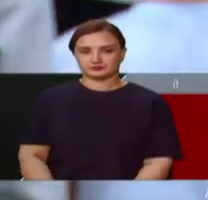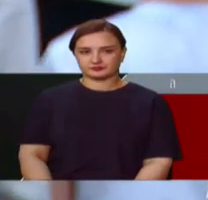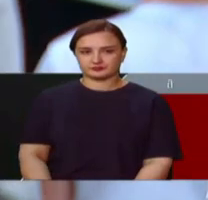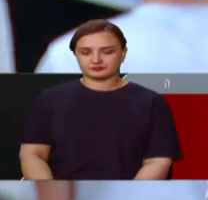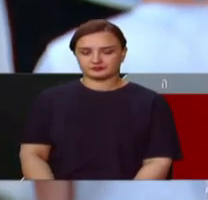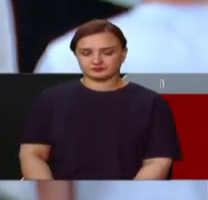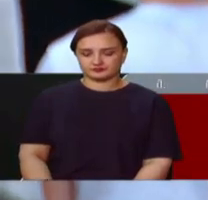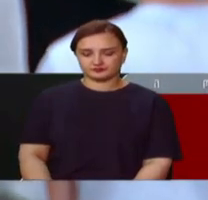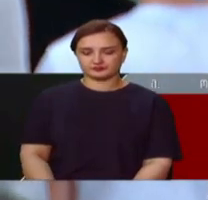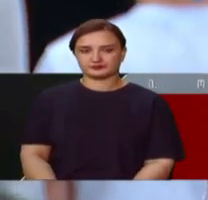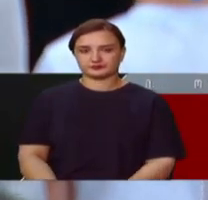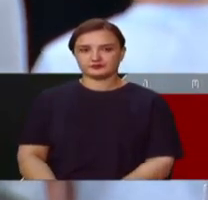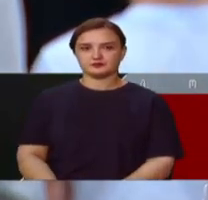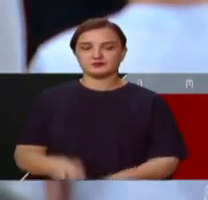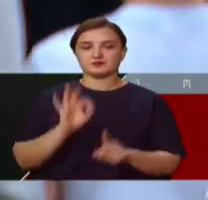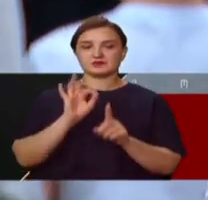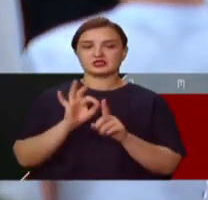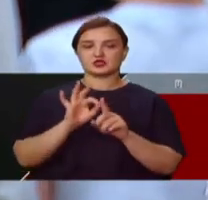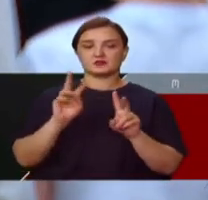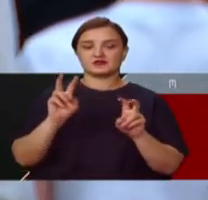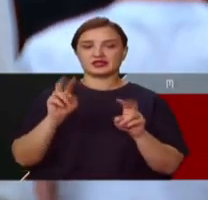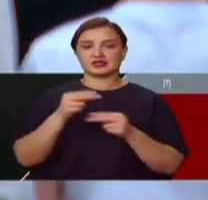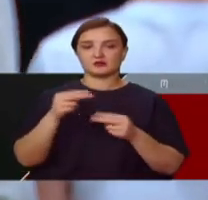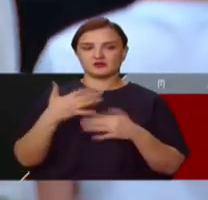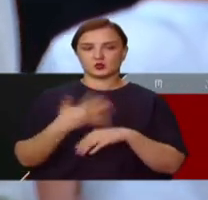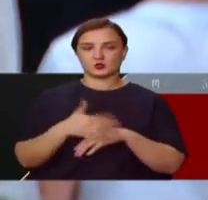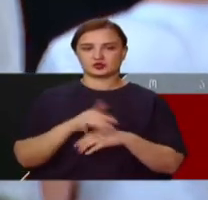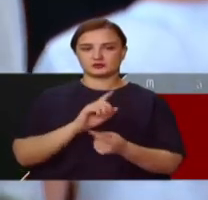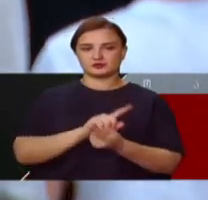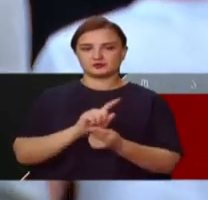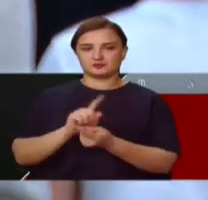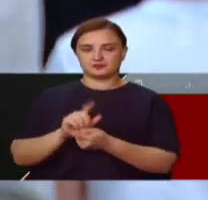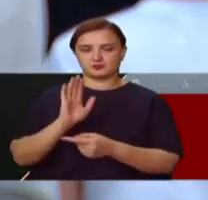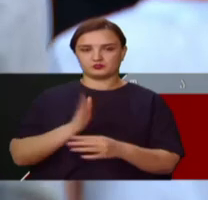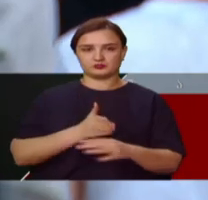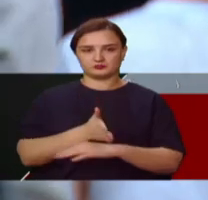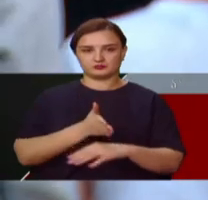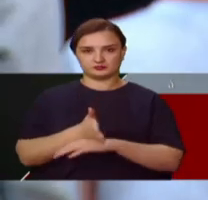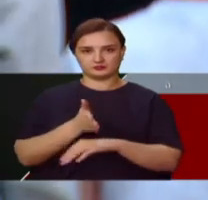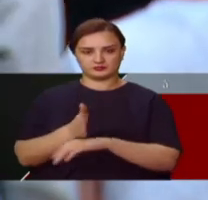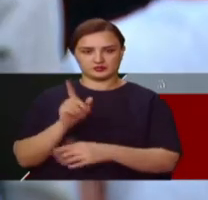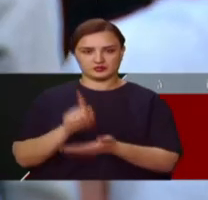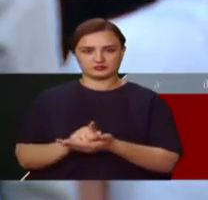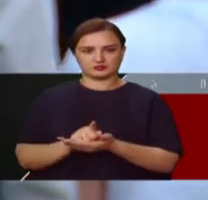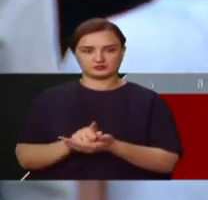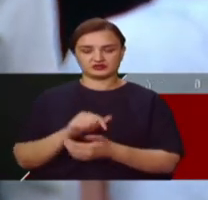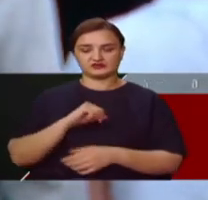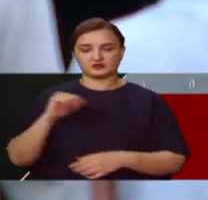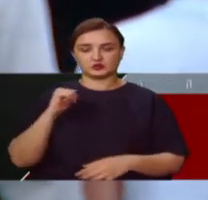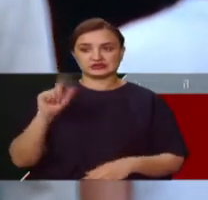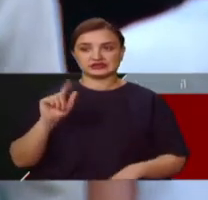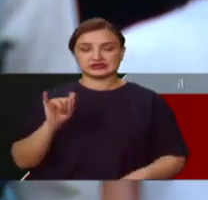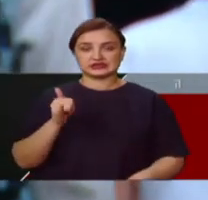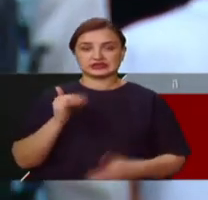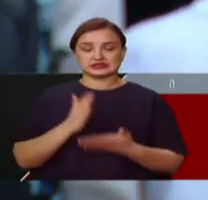Biznobrivi da tematori shekhvedrebidan gadavedit uke kuchis shekhvedrebze anu qvala ezo shuapirebt mis klas da titon daqveta sadats are